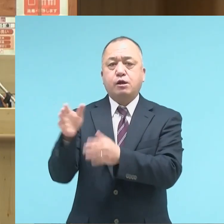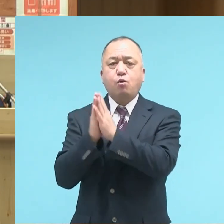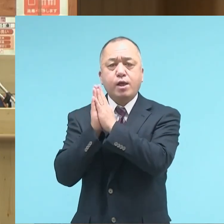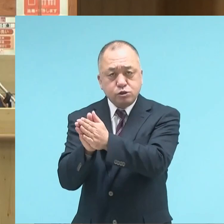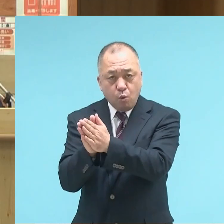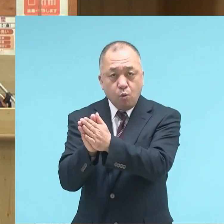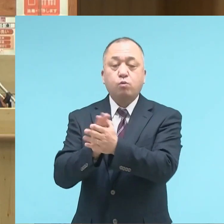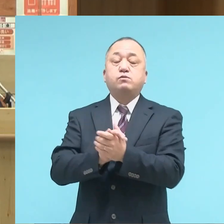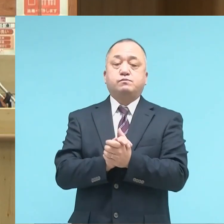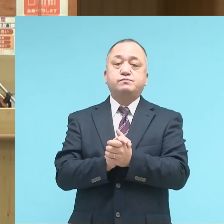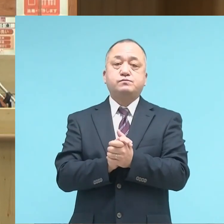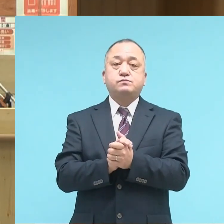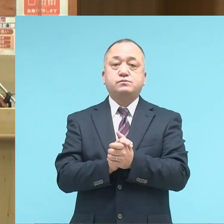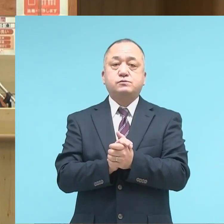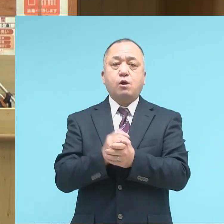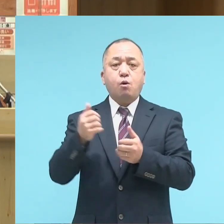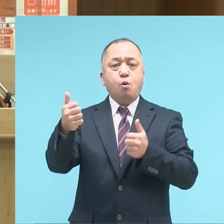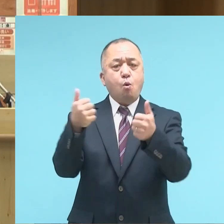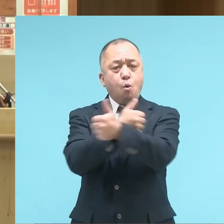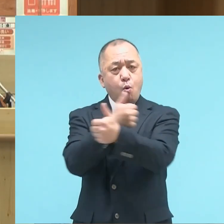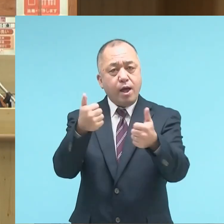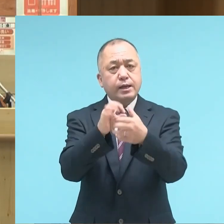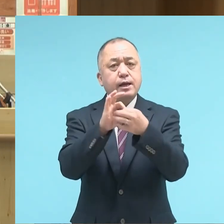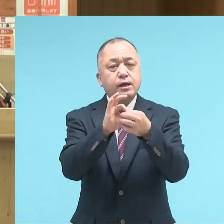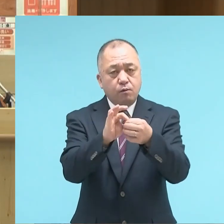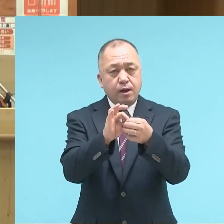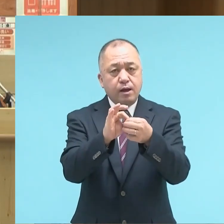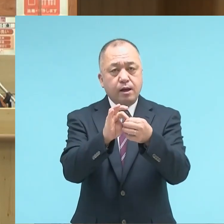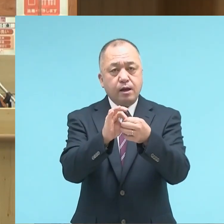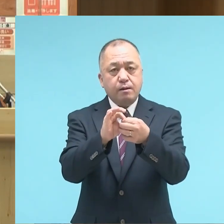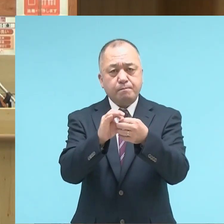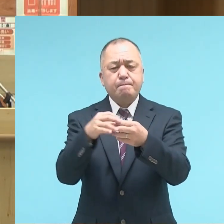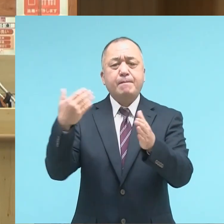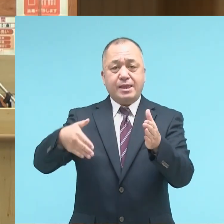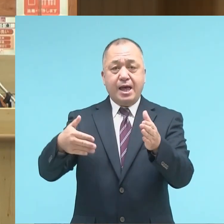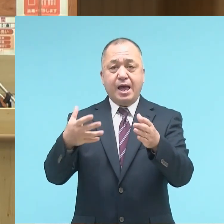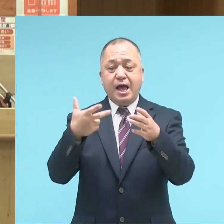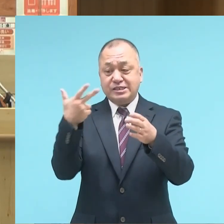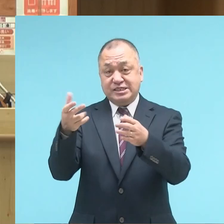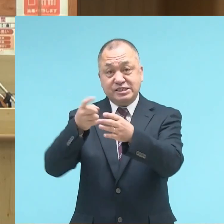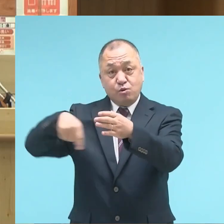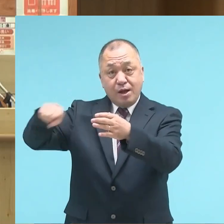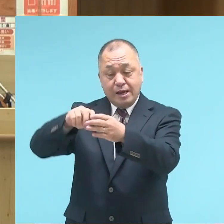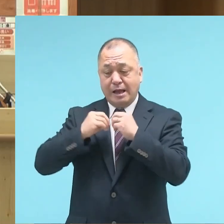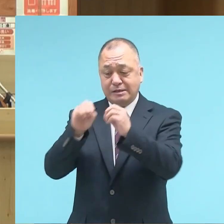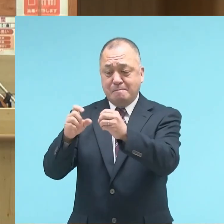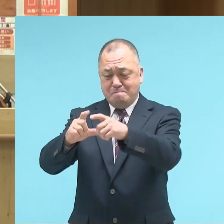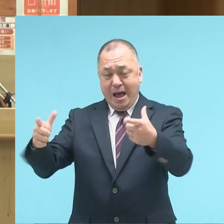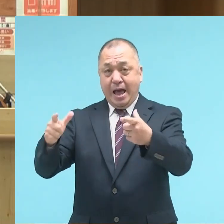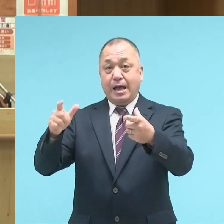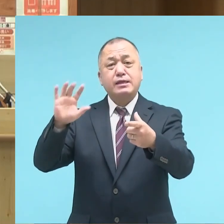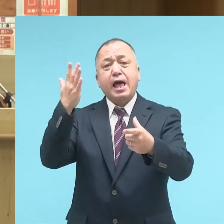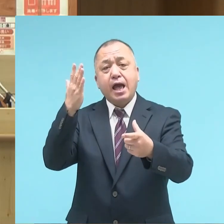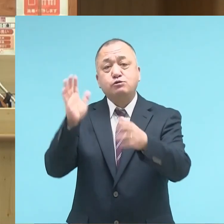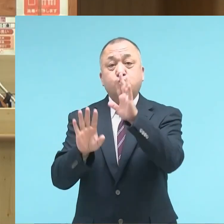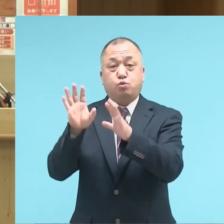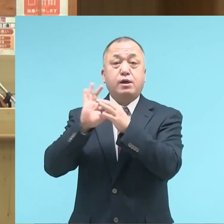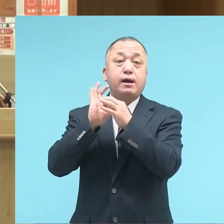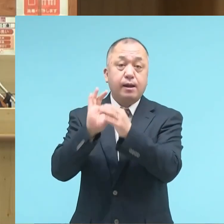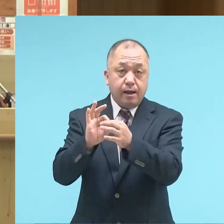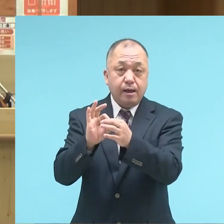ようということで、往来の自粛についてはそういった市中感染が広がっている状況にないから、往来の自粛について